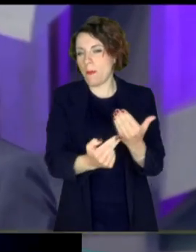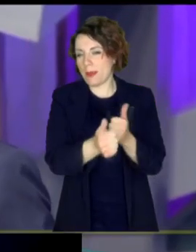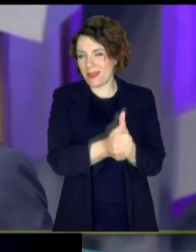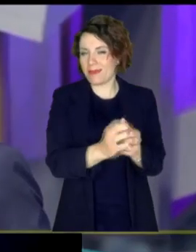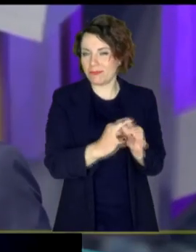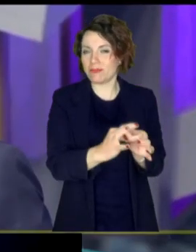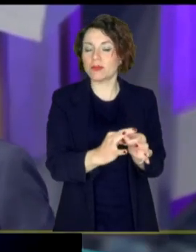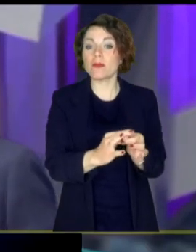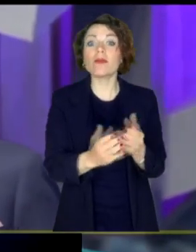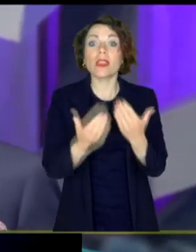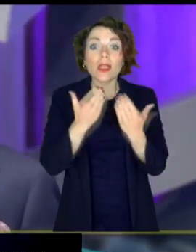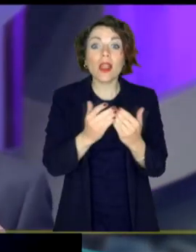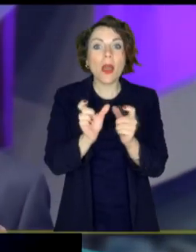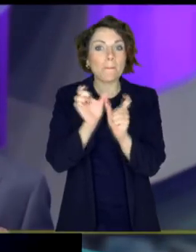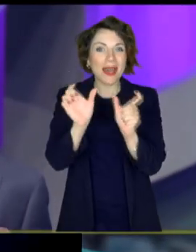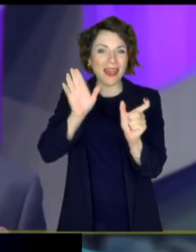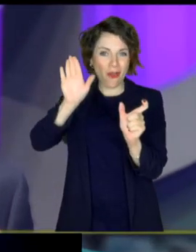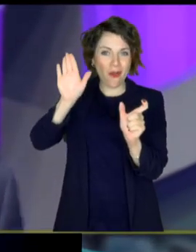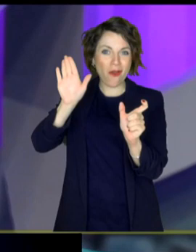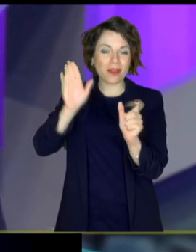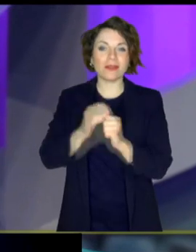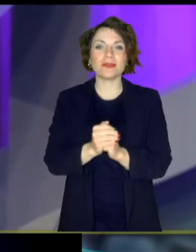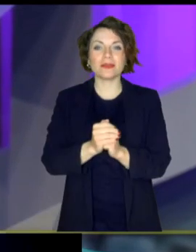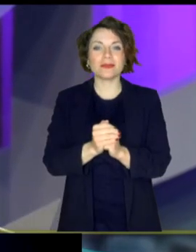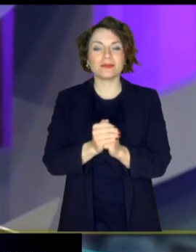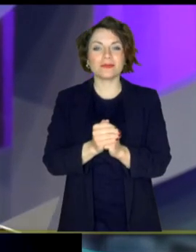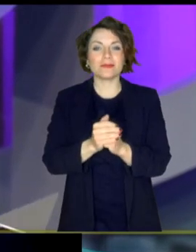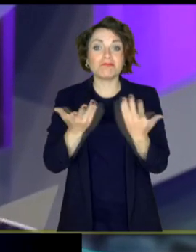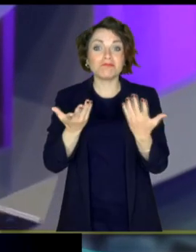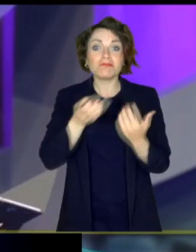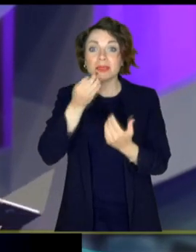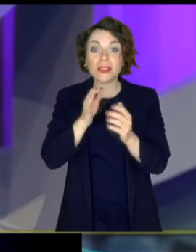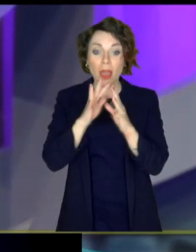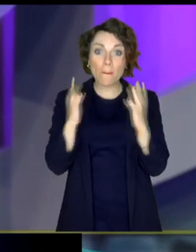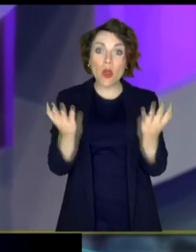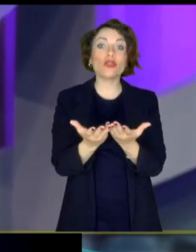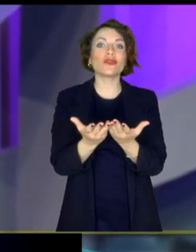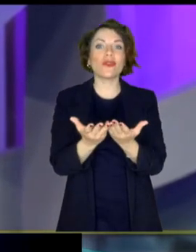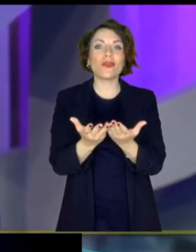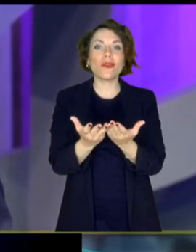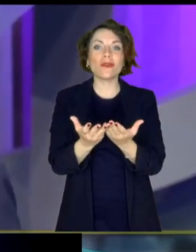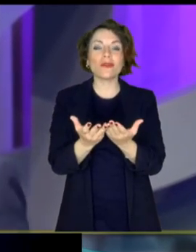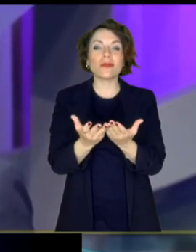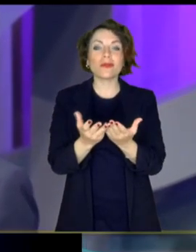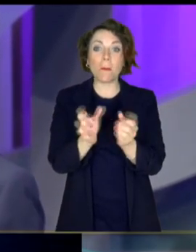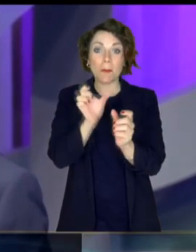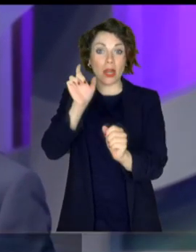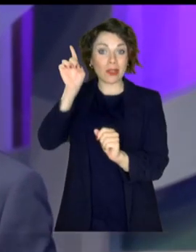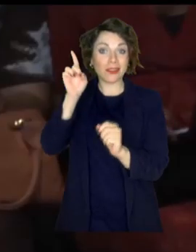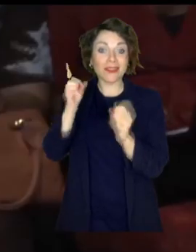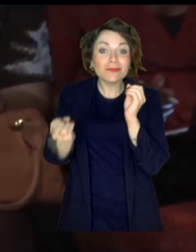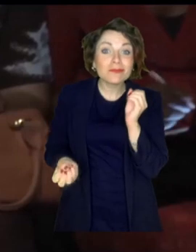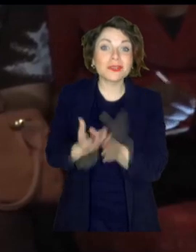con le sue parole. Quindi vi trovate in un mondo che è stato creato dalla parola di